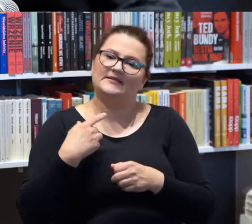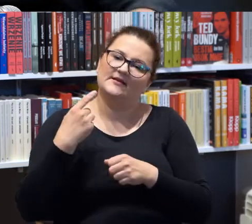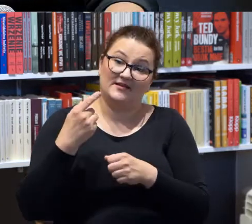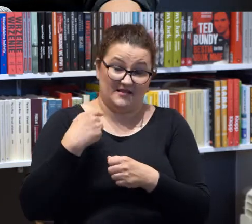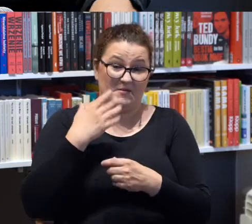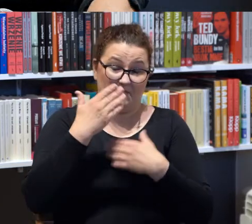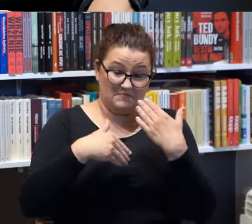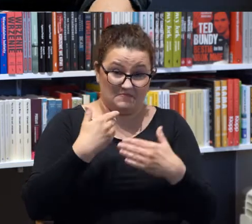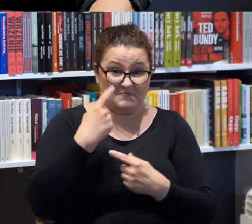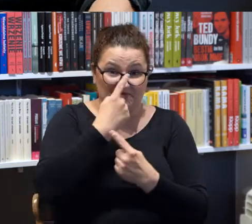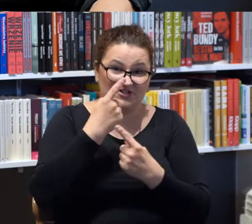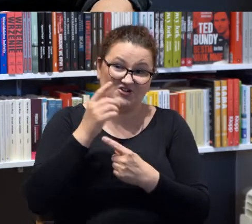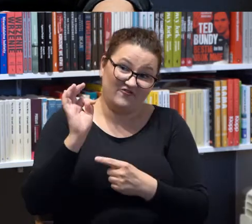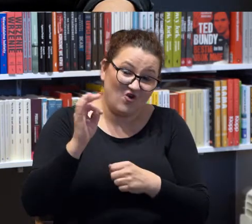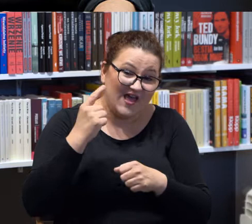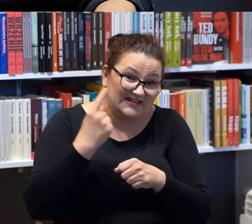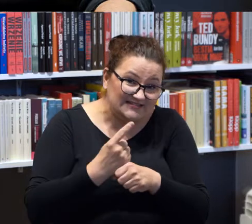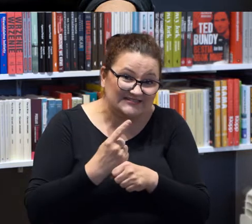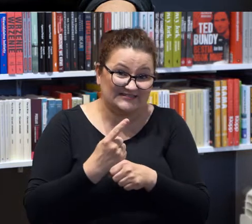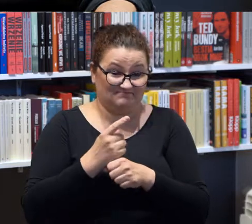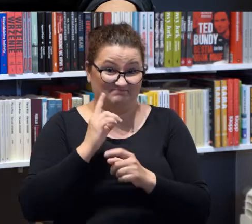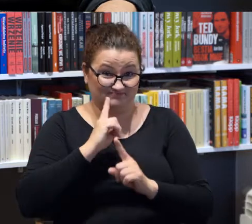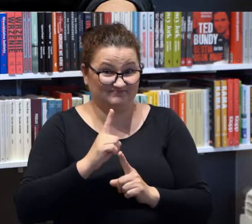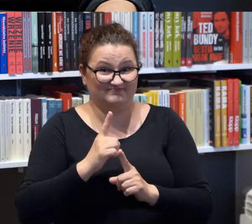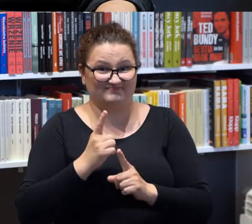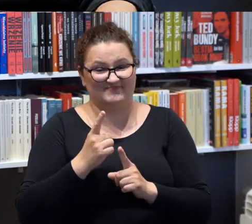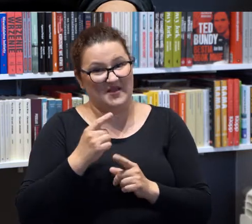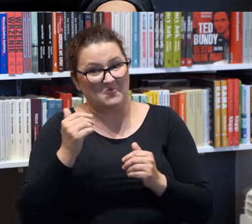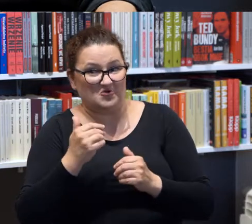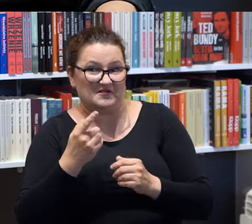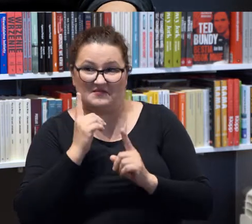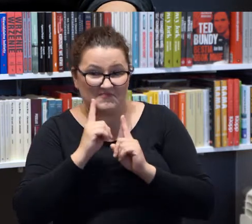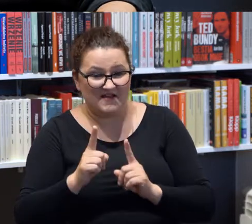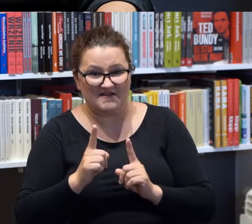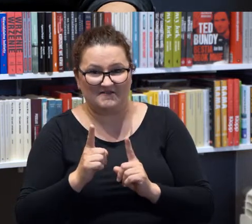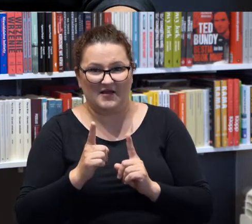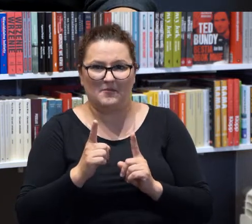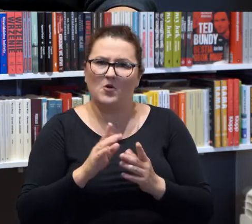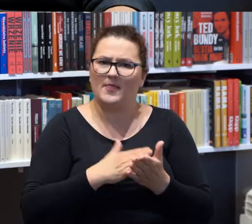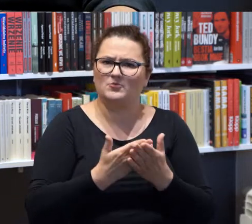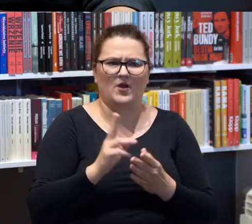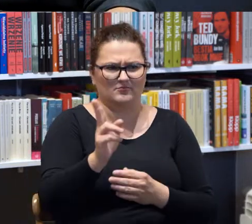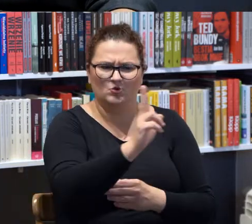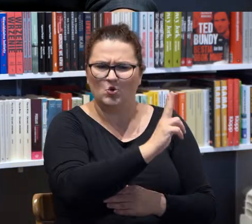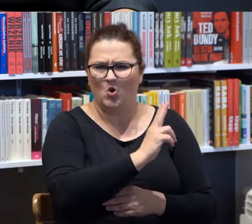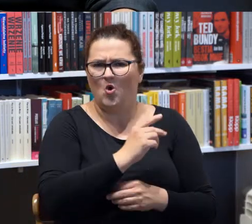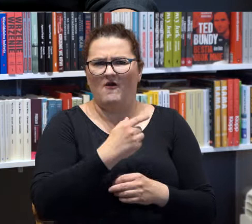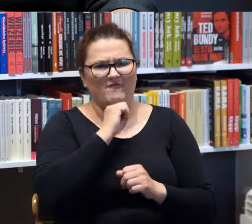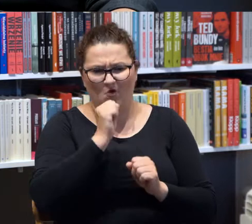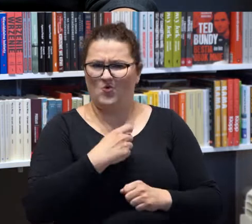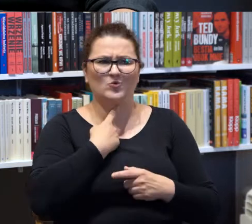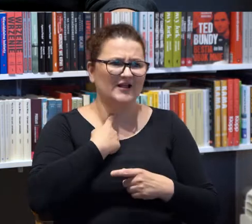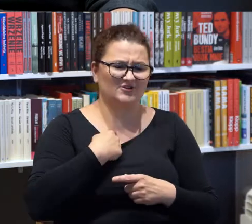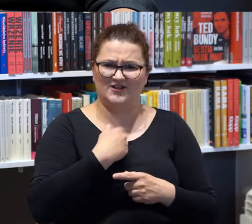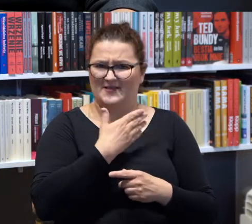że decyzyjność w pewnym stopniu jest iluzją. No bo są osoby, które nigdy się od niczego nie uzależniły, no ale wątpliwe jest myślenie o tym